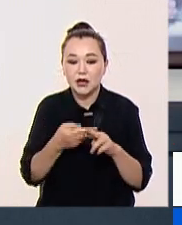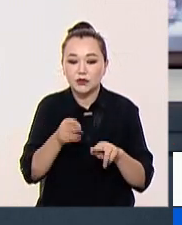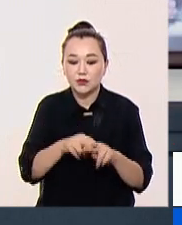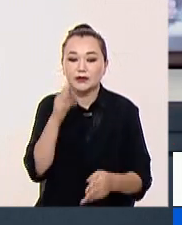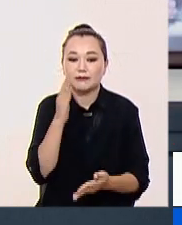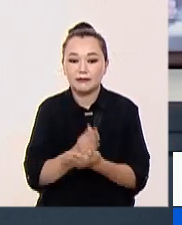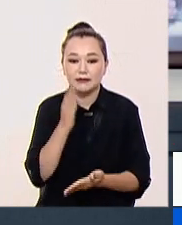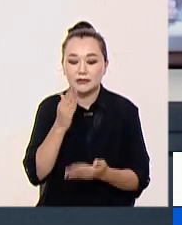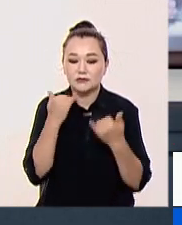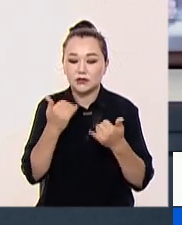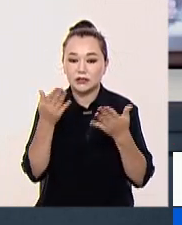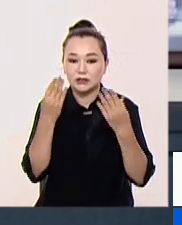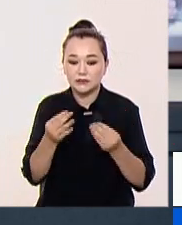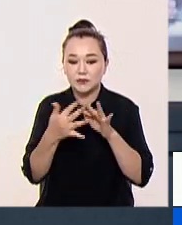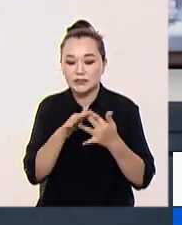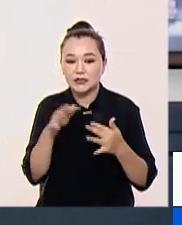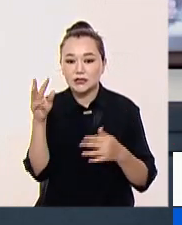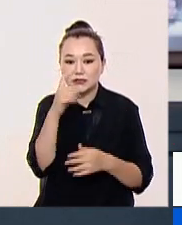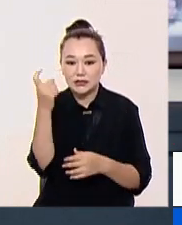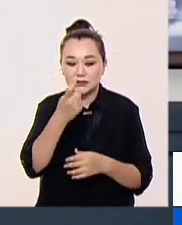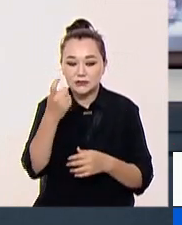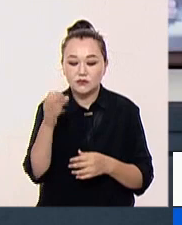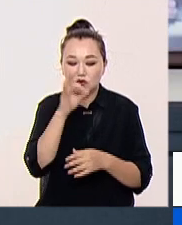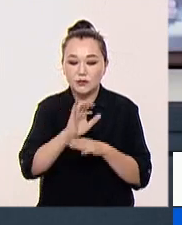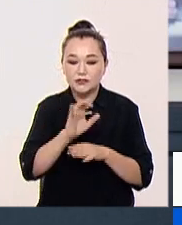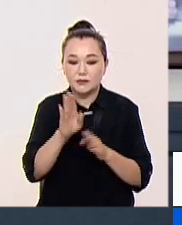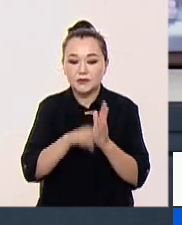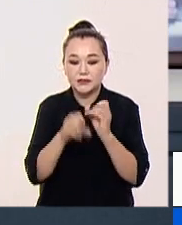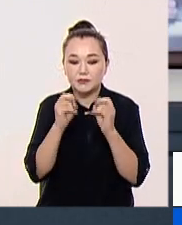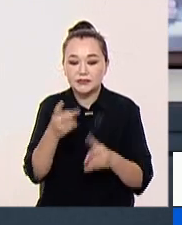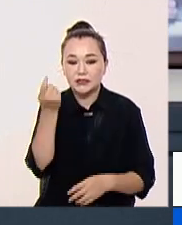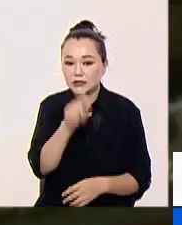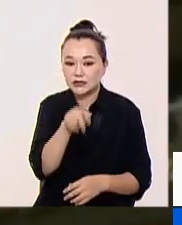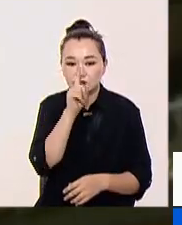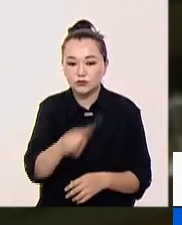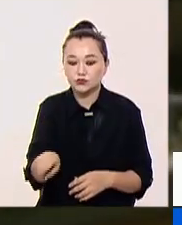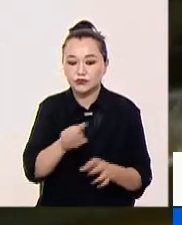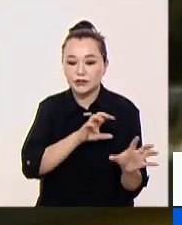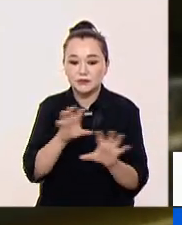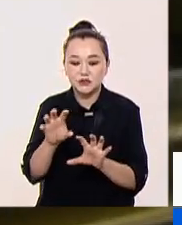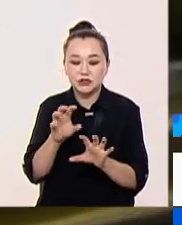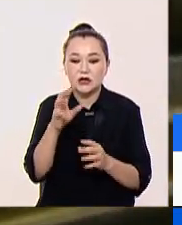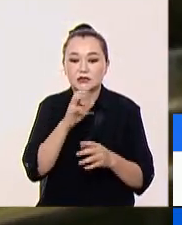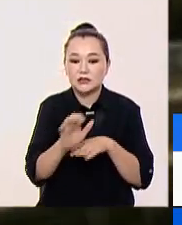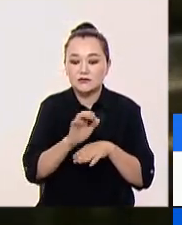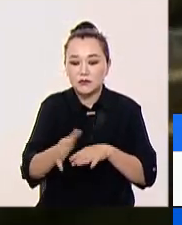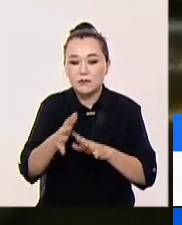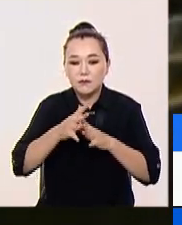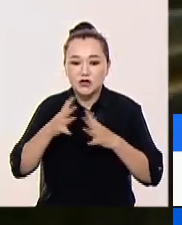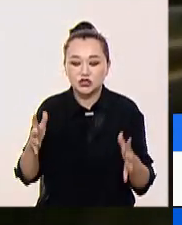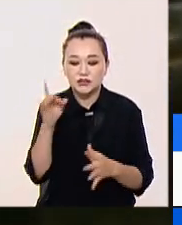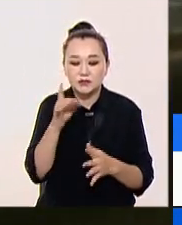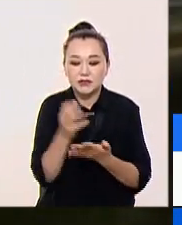имеет на сегодняшний день сельское хозяйство продовольственной безопасности у нас никогда не будет обеспечено производить товары в больших объемах не